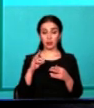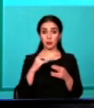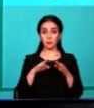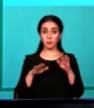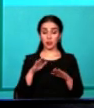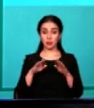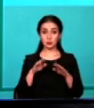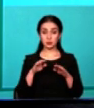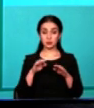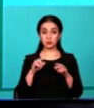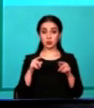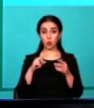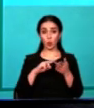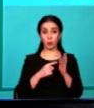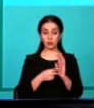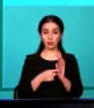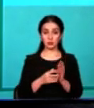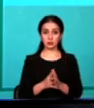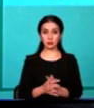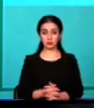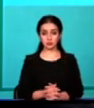molekulyar massasiga ko'paytiramiz.